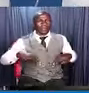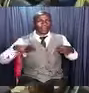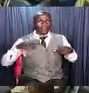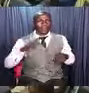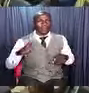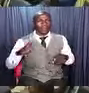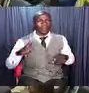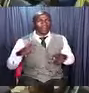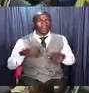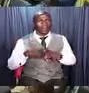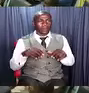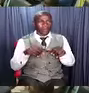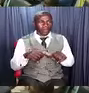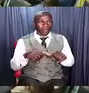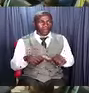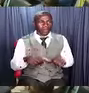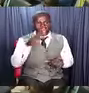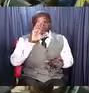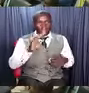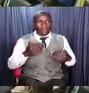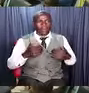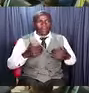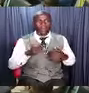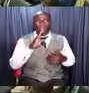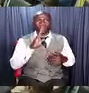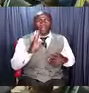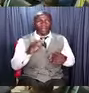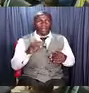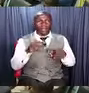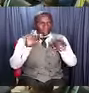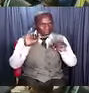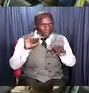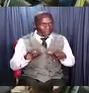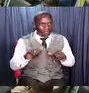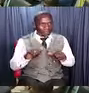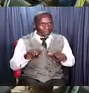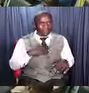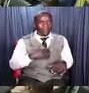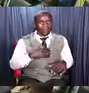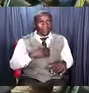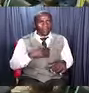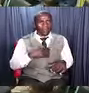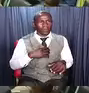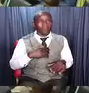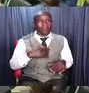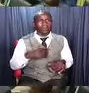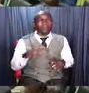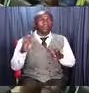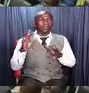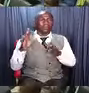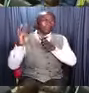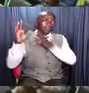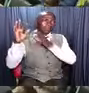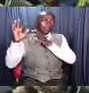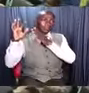tired lakini are them. Lakini ukitaka kwa Mungu upate kitu. But when you stay in uwe mgeni wa kudumu kwa Mungu wa kudumu ndiye anatikiwa kila siku. An everlasting